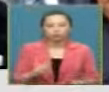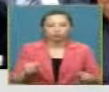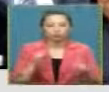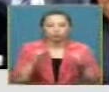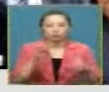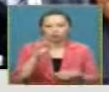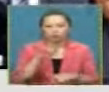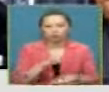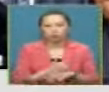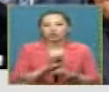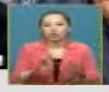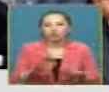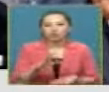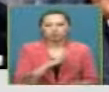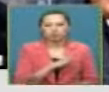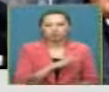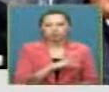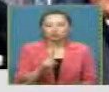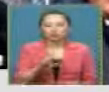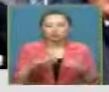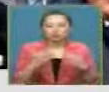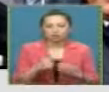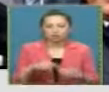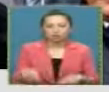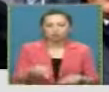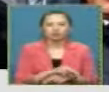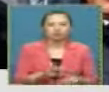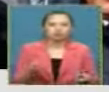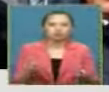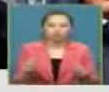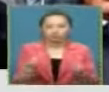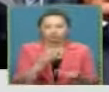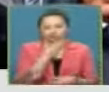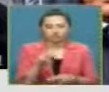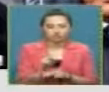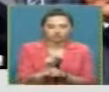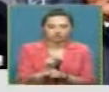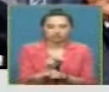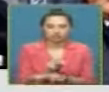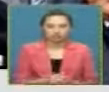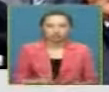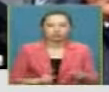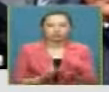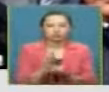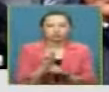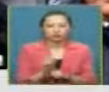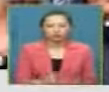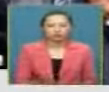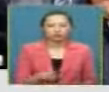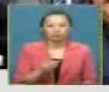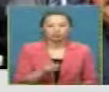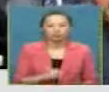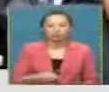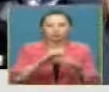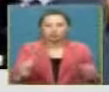басқармасы бізге айтты. Жалпы осы стадионды дұрыс түріне келтіру үшін жұмыстар жүргізіп жатыр. Мына